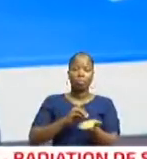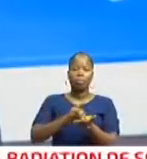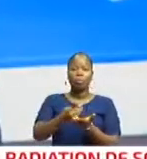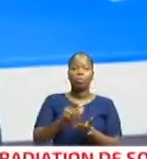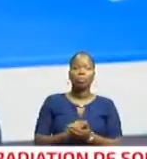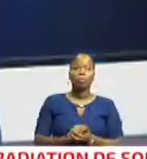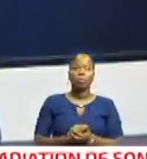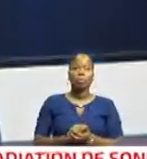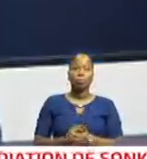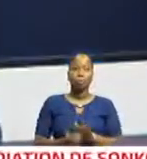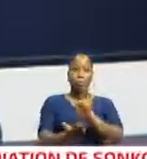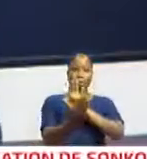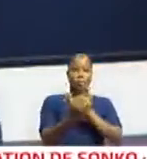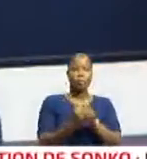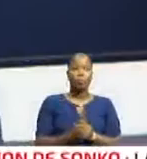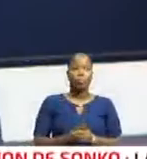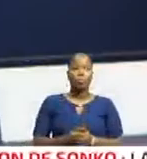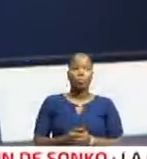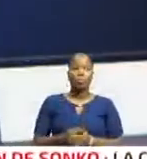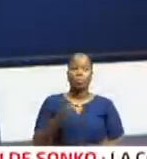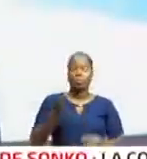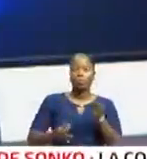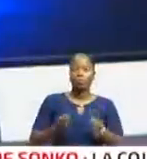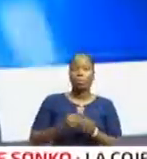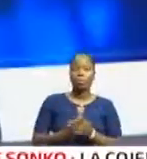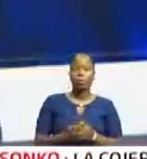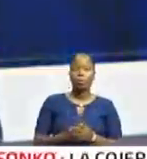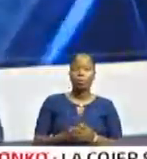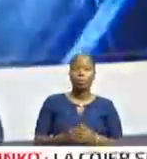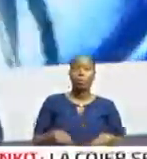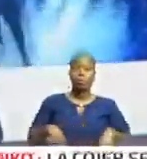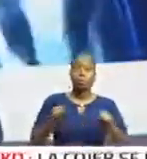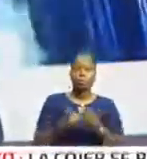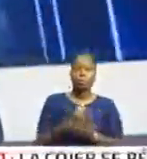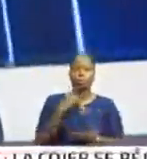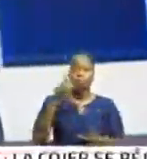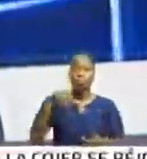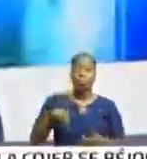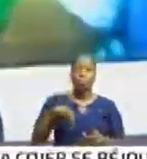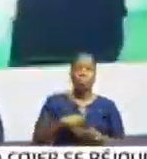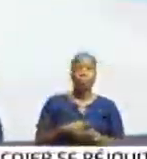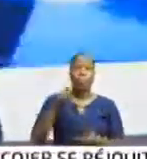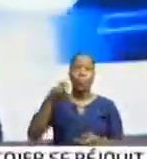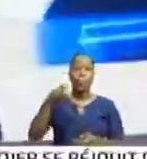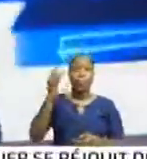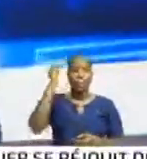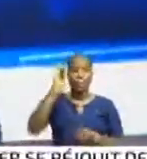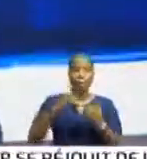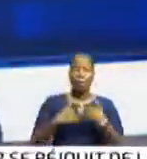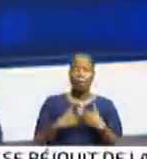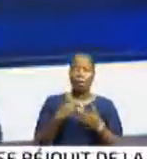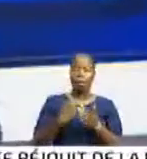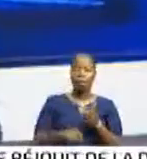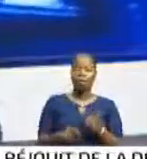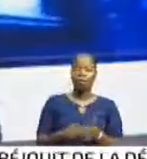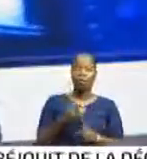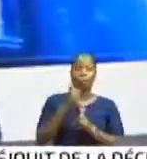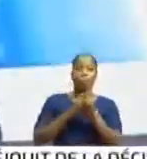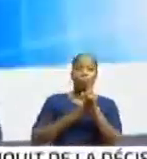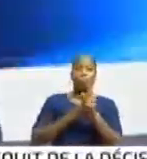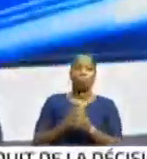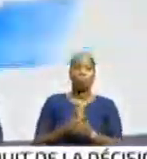devant la cour suprême n 2 sera je voudrais juste rappeler que il ya quelques mois on a entendu en fait